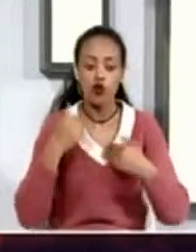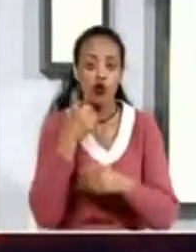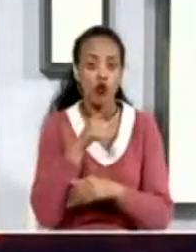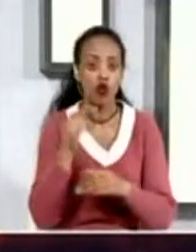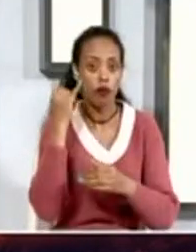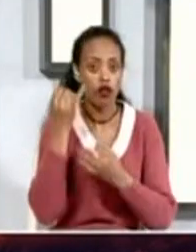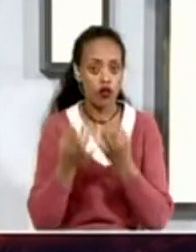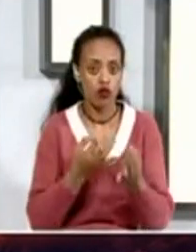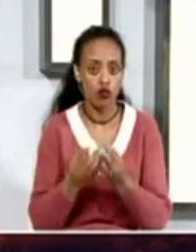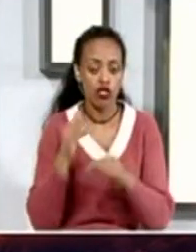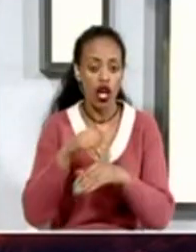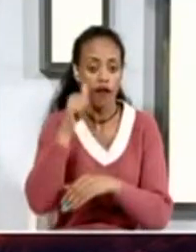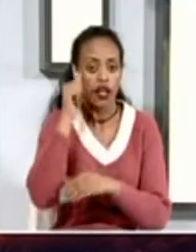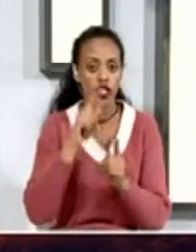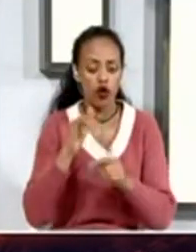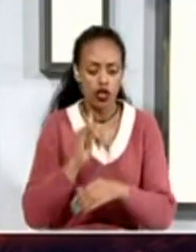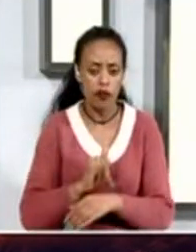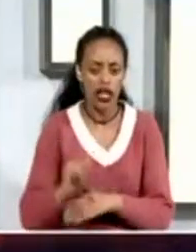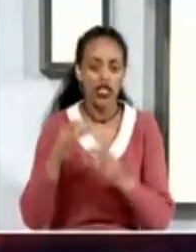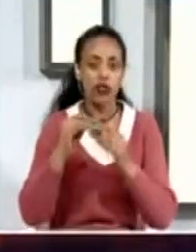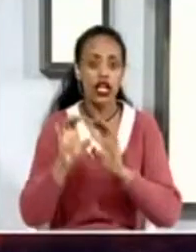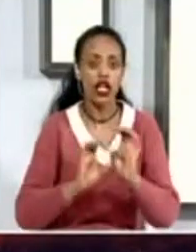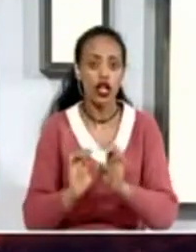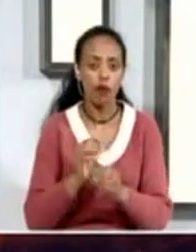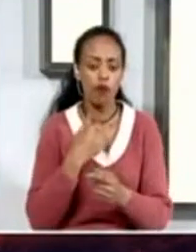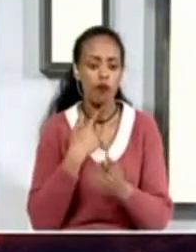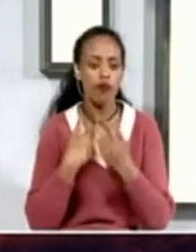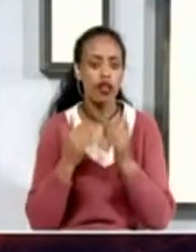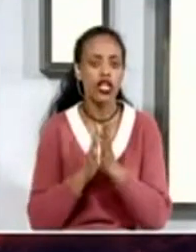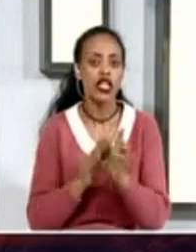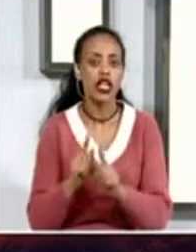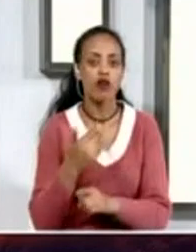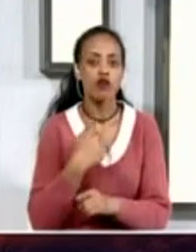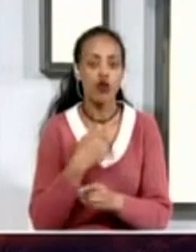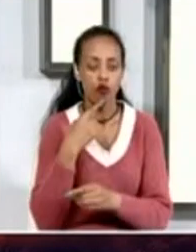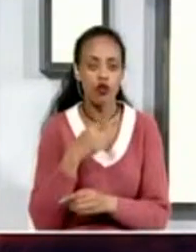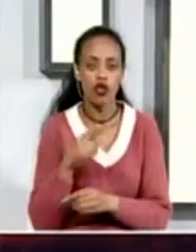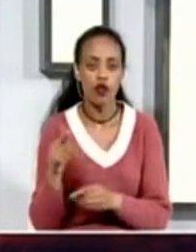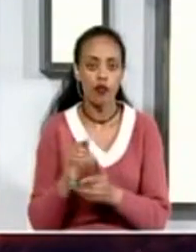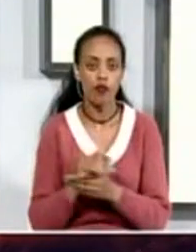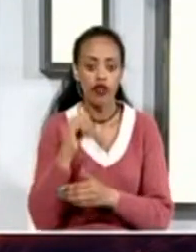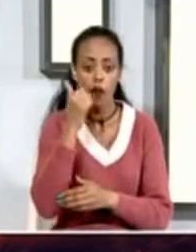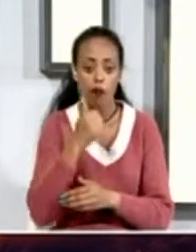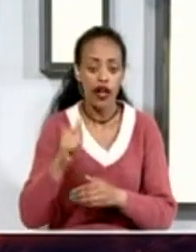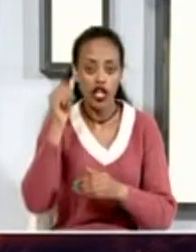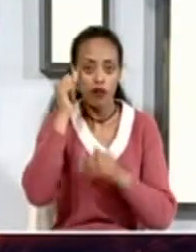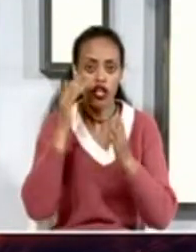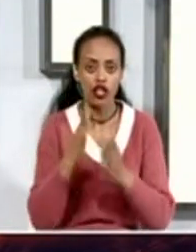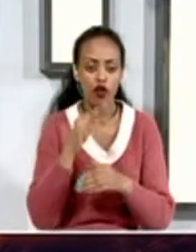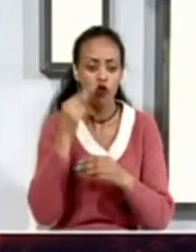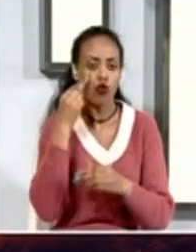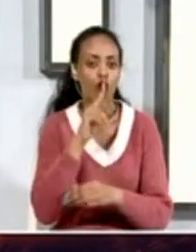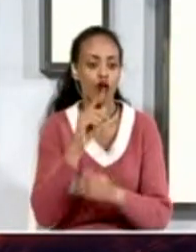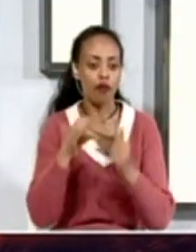እቶም ውሃብ ትርኢቶም ኣብ ኤርትራ እውን ተመሳሳሊ መረፃ ክካየድ ባህግን ድሌትን ከም ዘለዎም ተዛሪቦም። ማንም ኤርትራ ውስ ርእይዎ እዩቲ